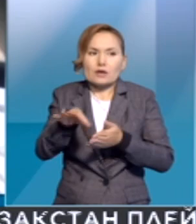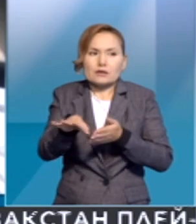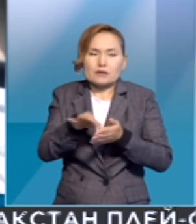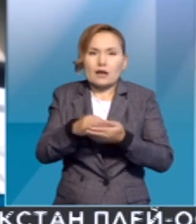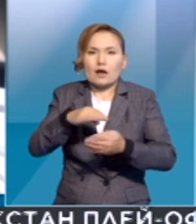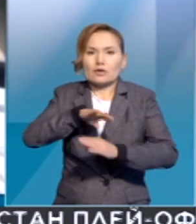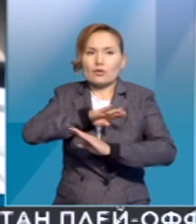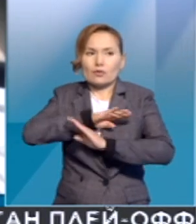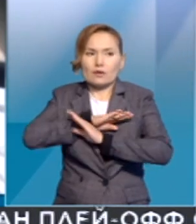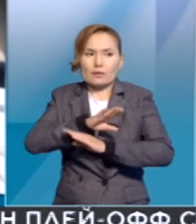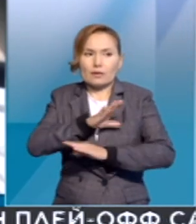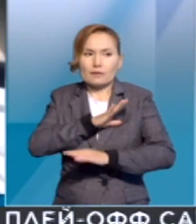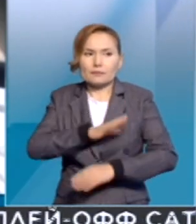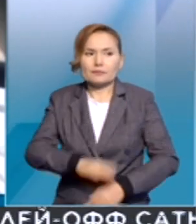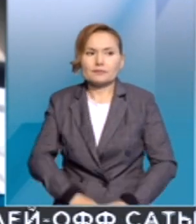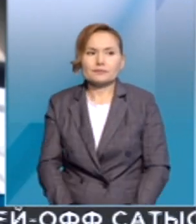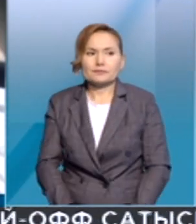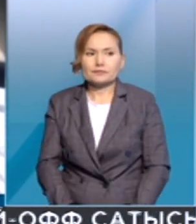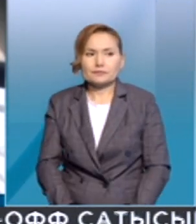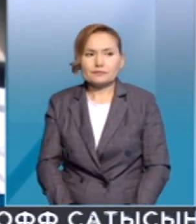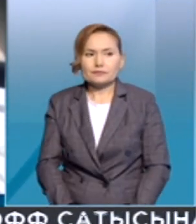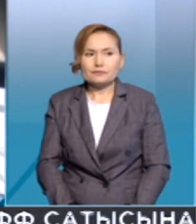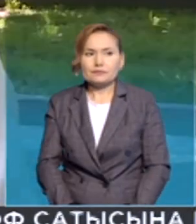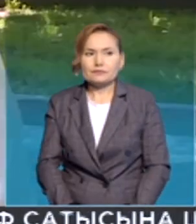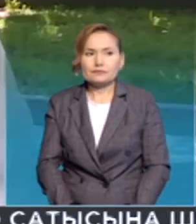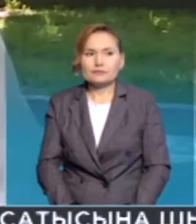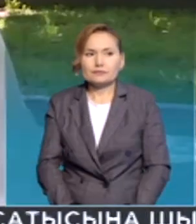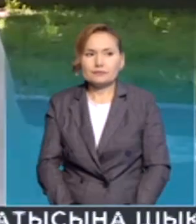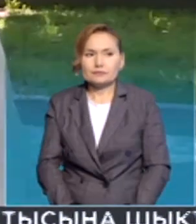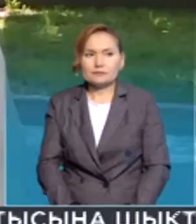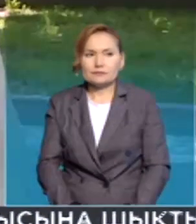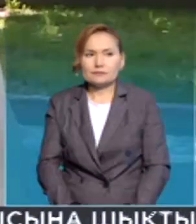13 мамырында қайтыс болды.